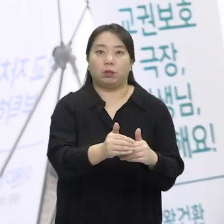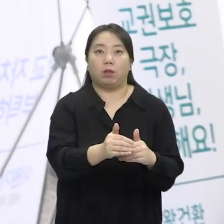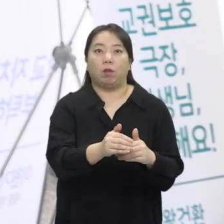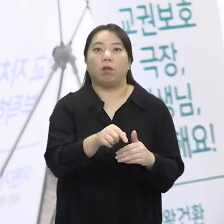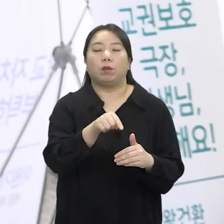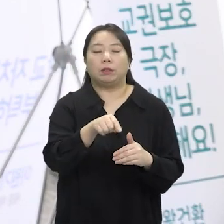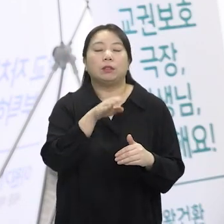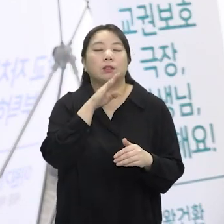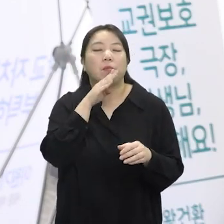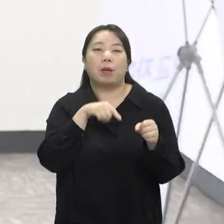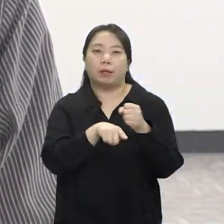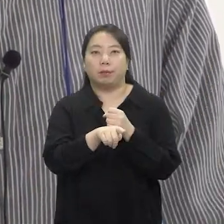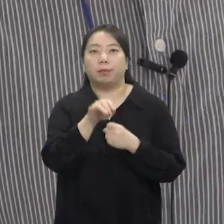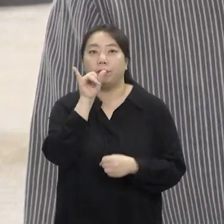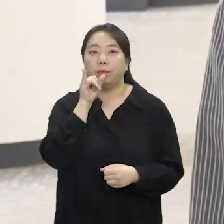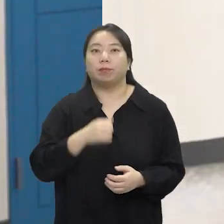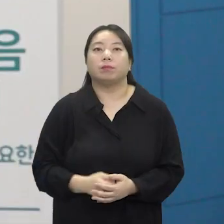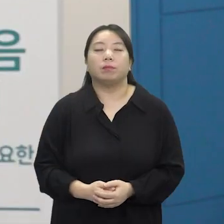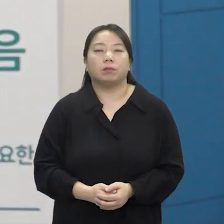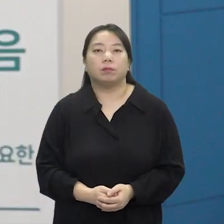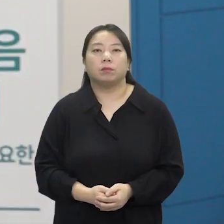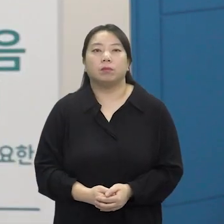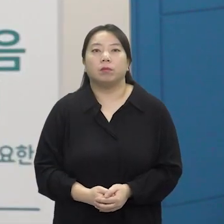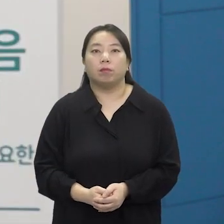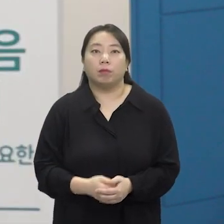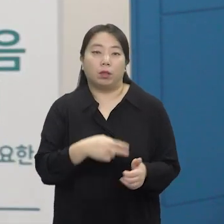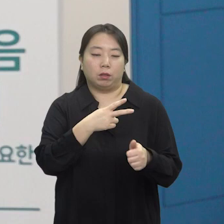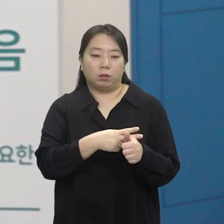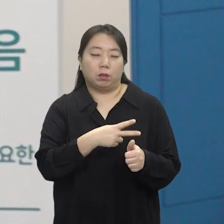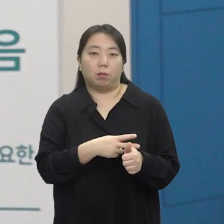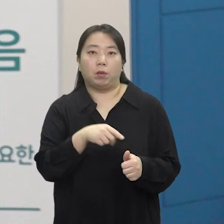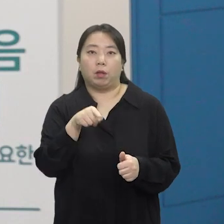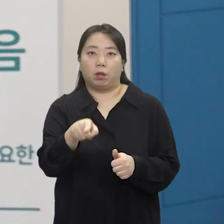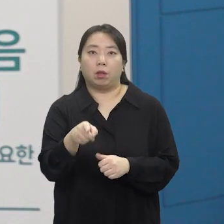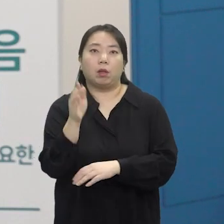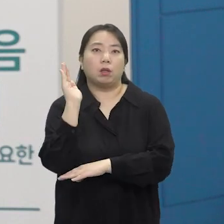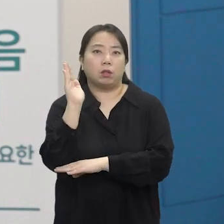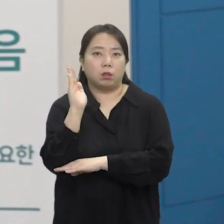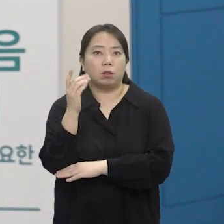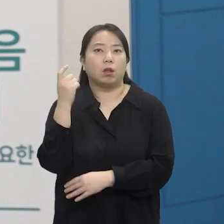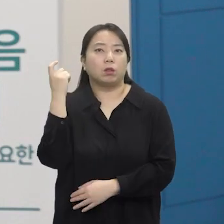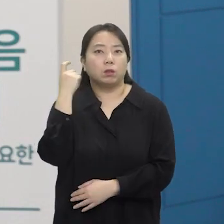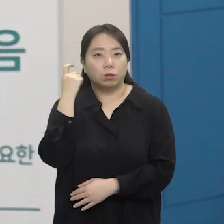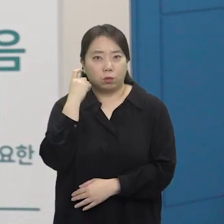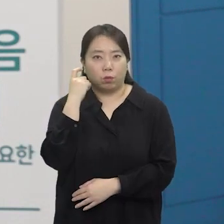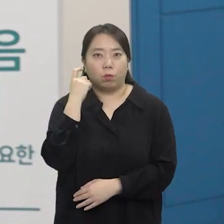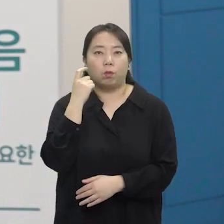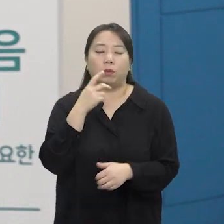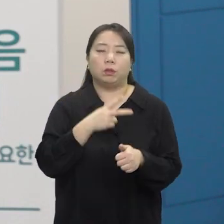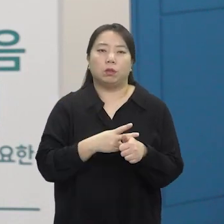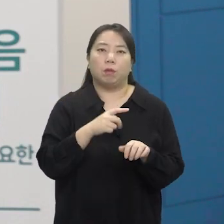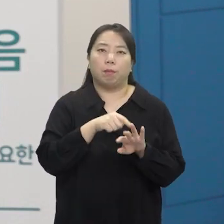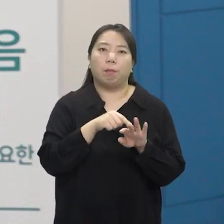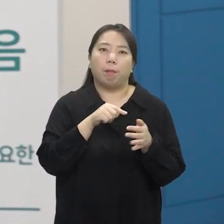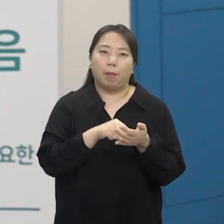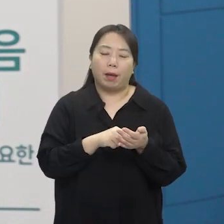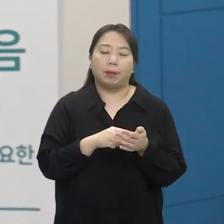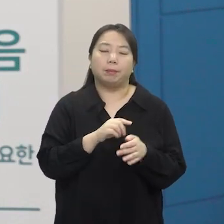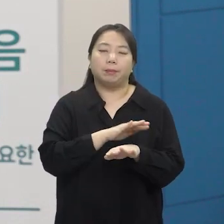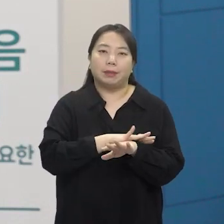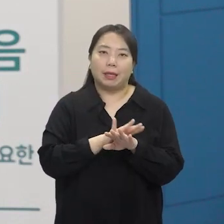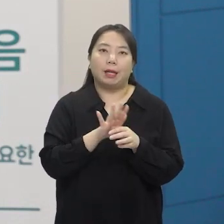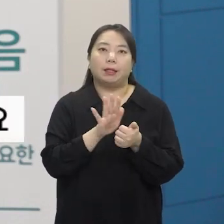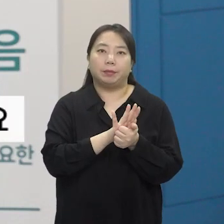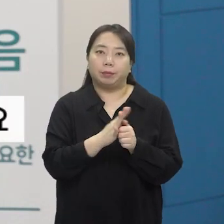자체로서 참 의미 있다고 생각합니다. 선생님들께서 이 강연을 들으시고 선생님들 마음도 좀